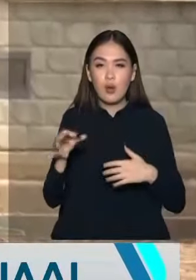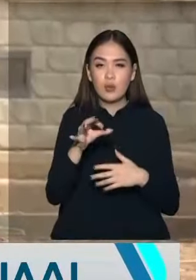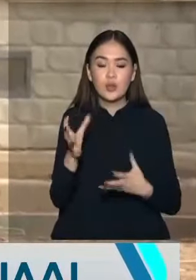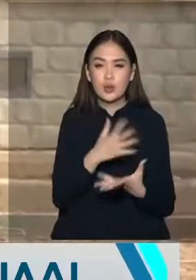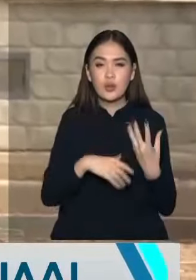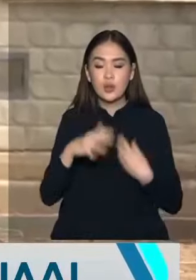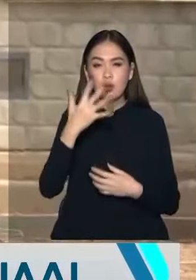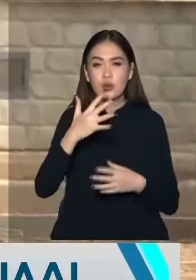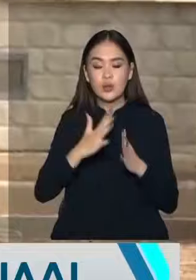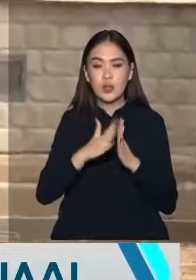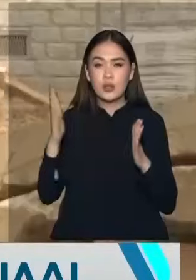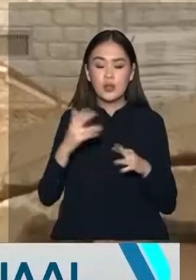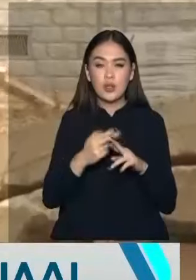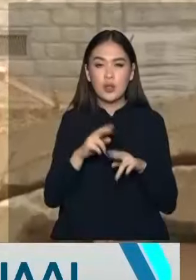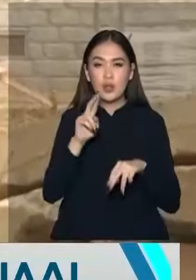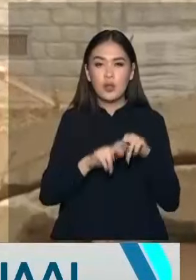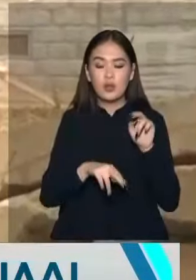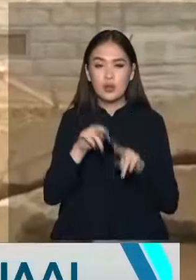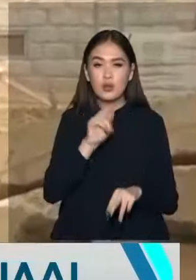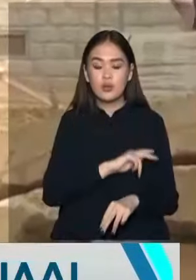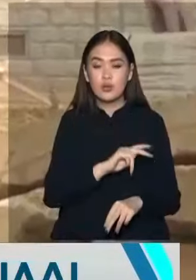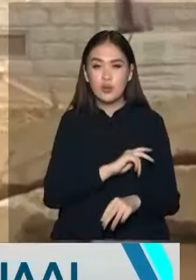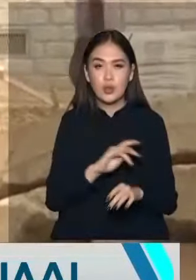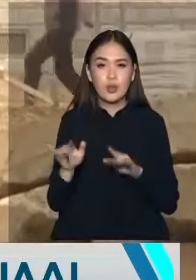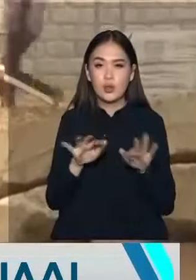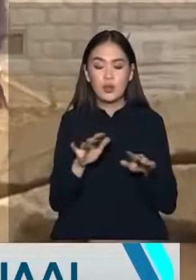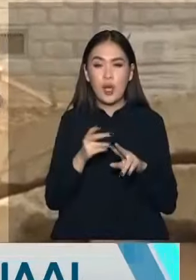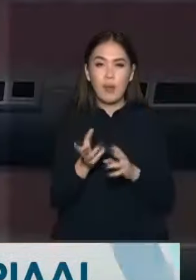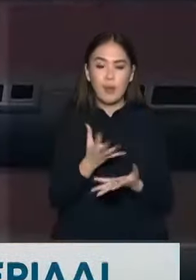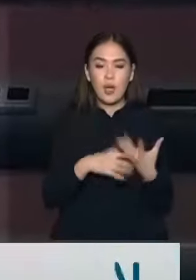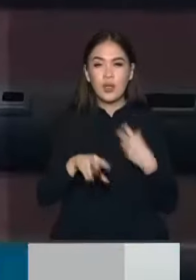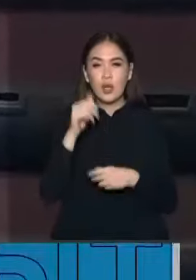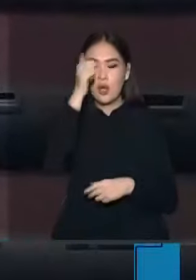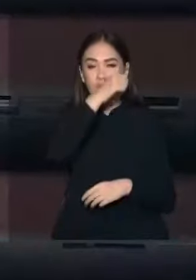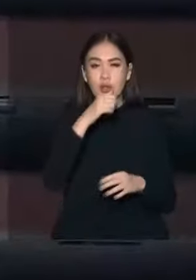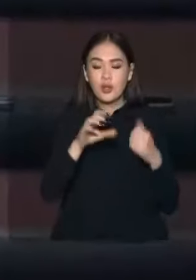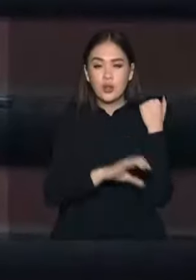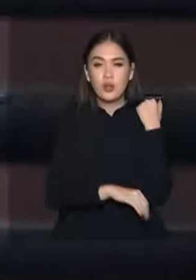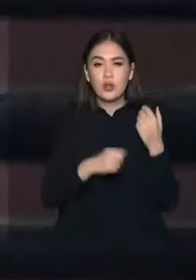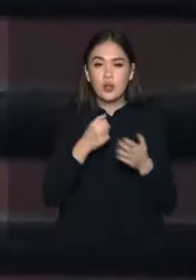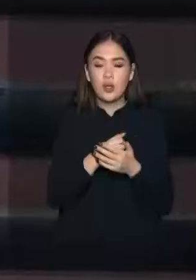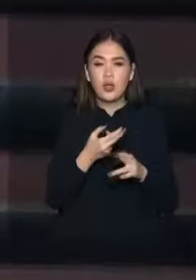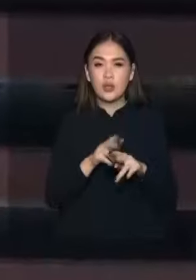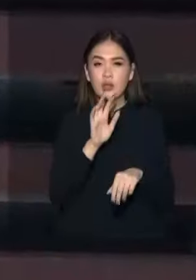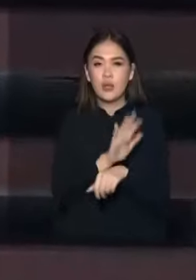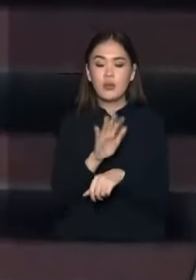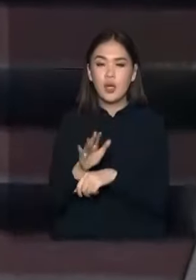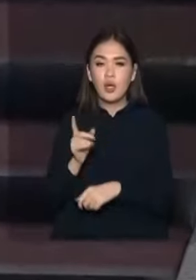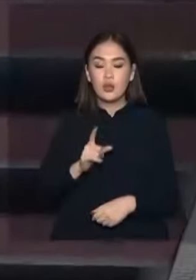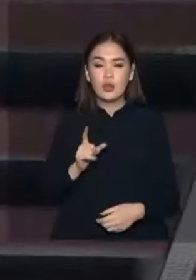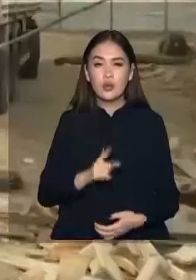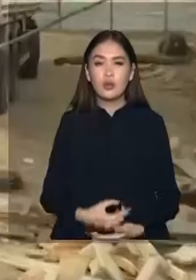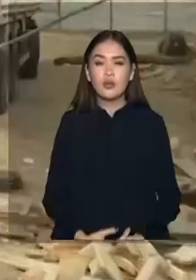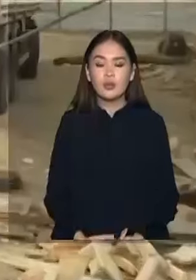50-ден аса әлеуметтік нысанда құрылыс жұмыстары жүргізілуде. Олардың барлығы жыл соңына дейін қолданысқа тапсырылады деп күтілуде.